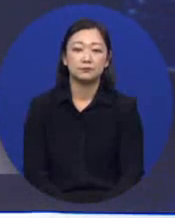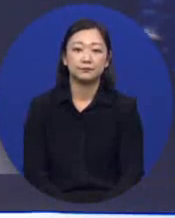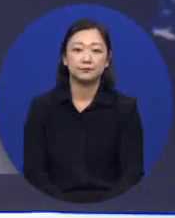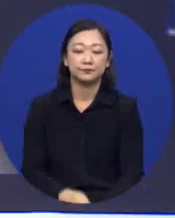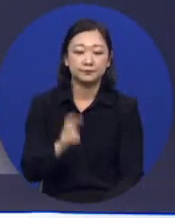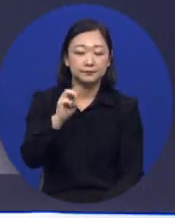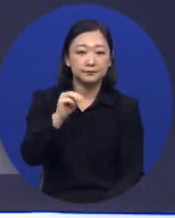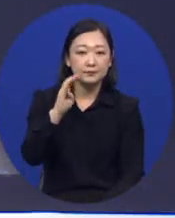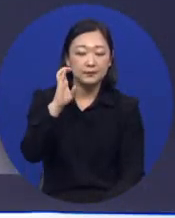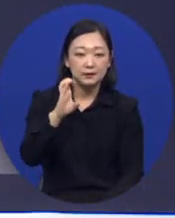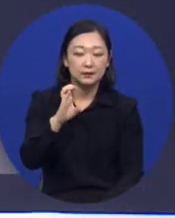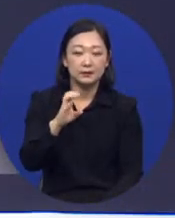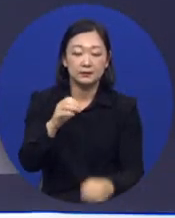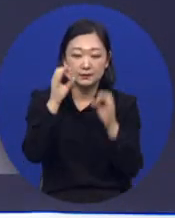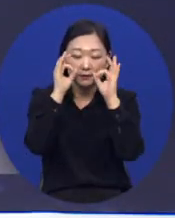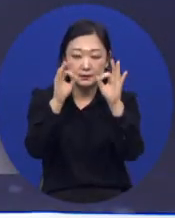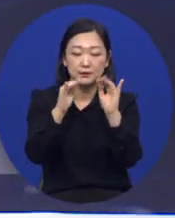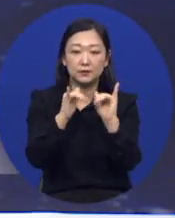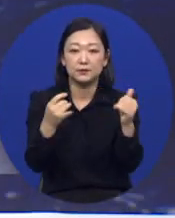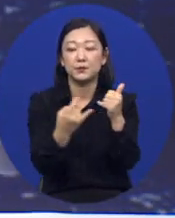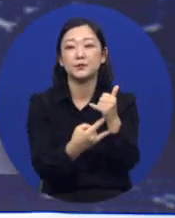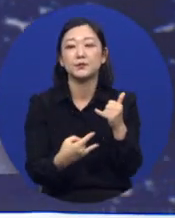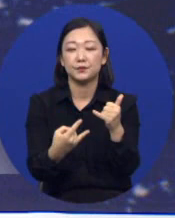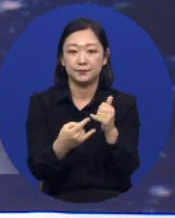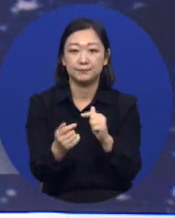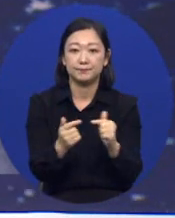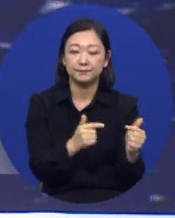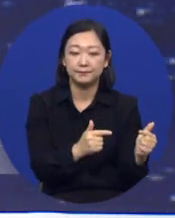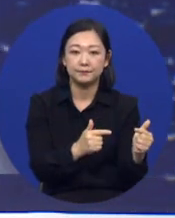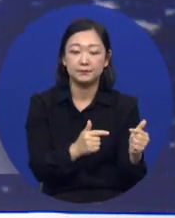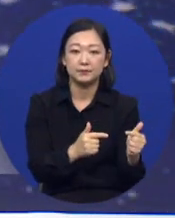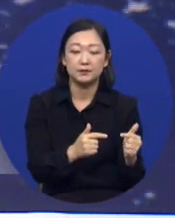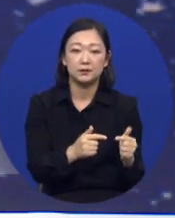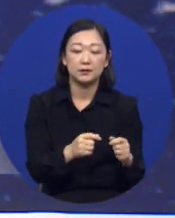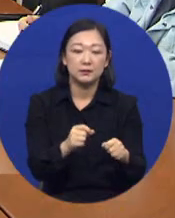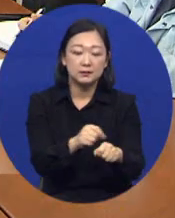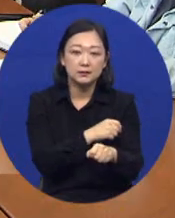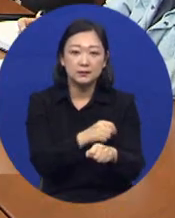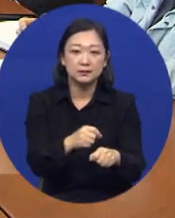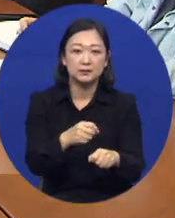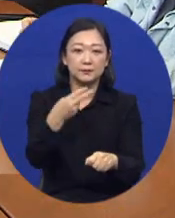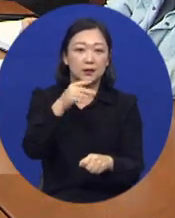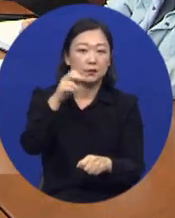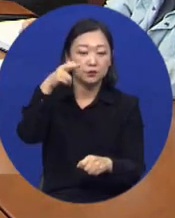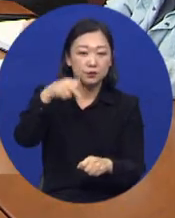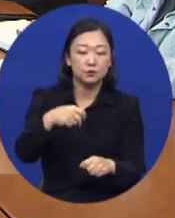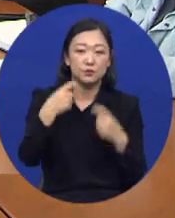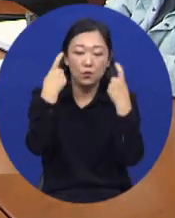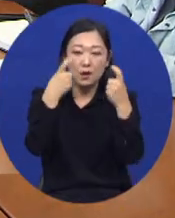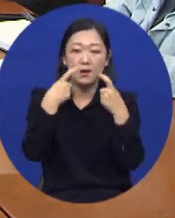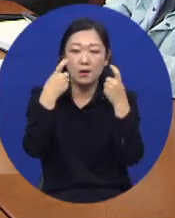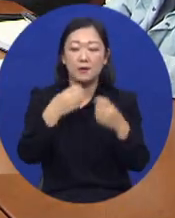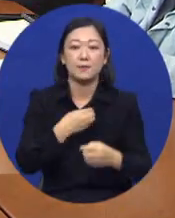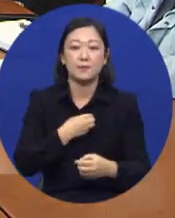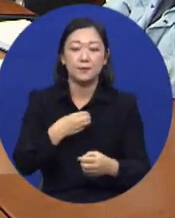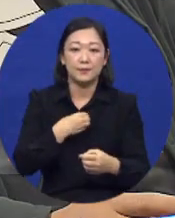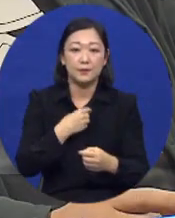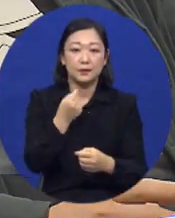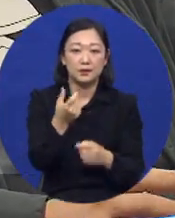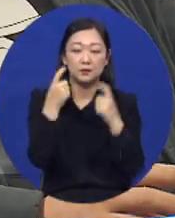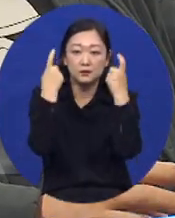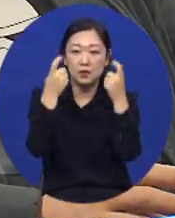제주mbc 시청자위원회에서 위원들은 창사 특집 다큐멘터리 관광의 종말 마이크로